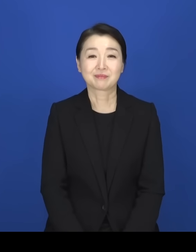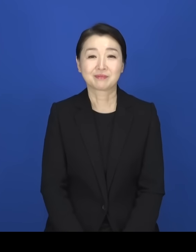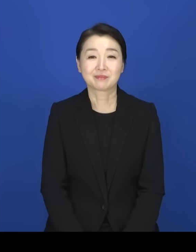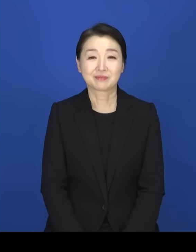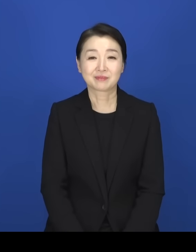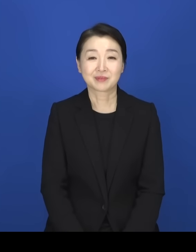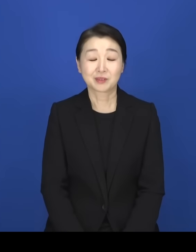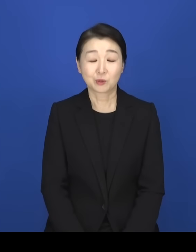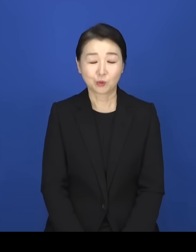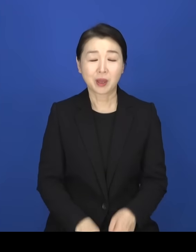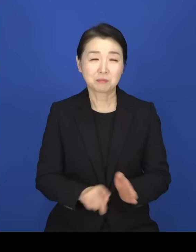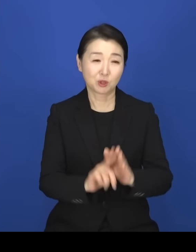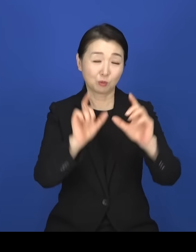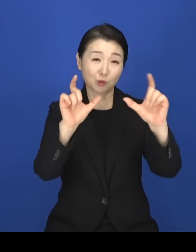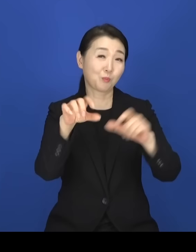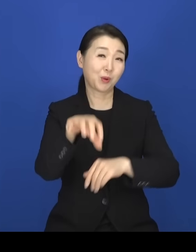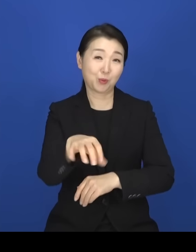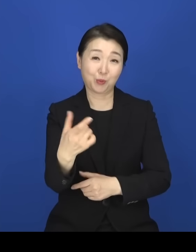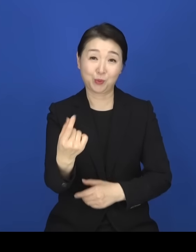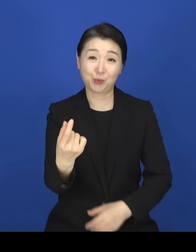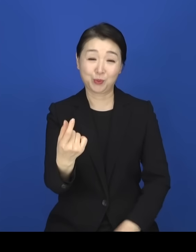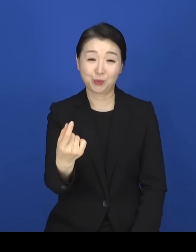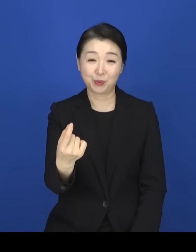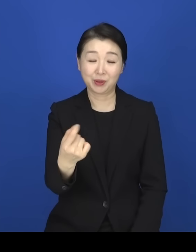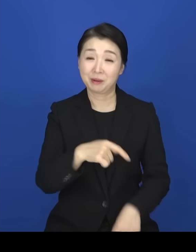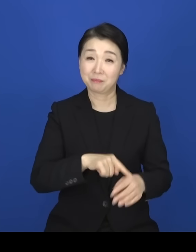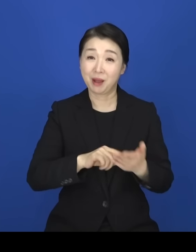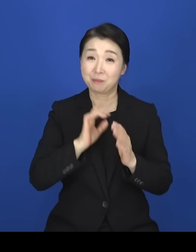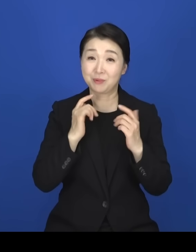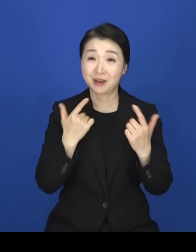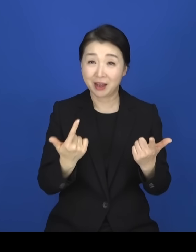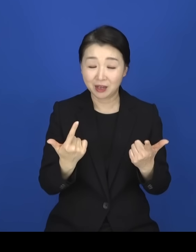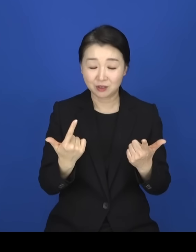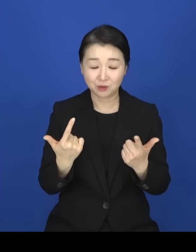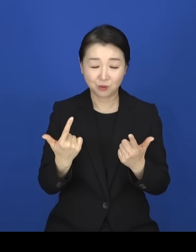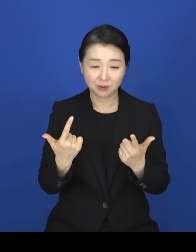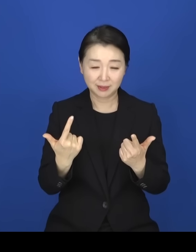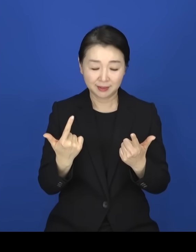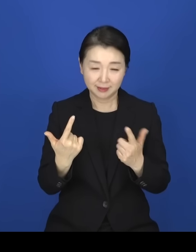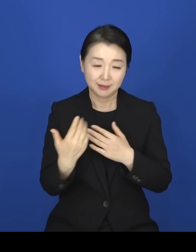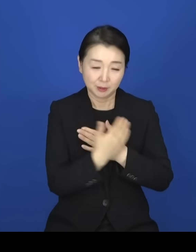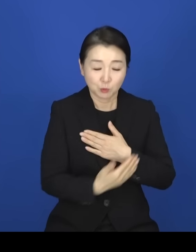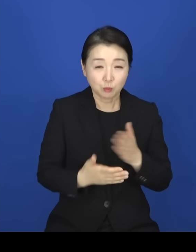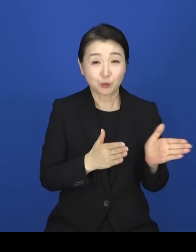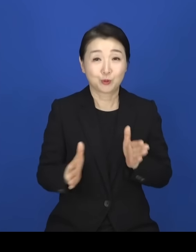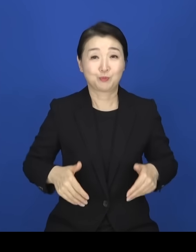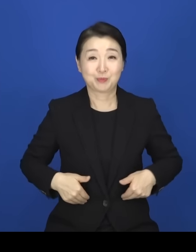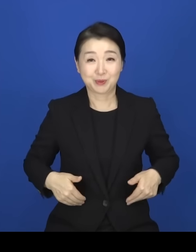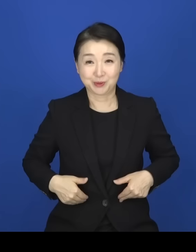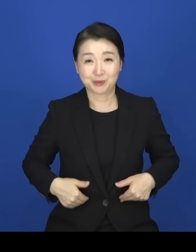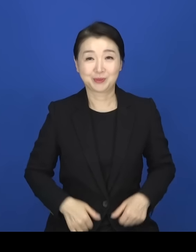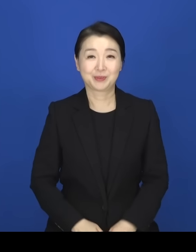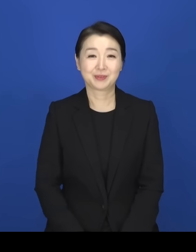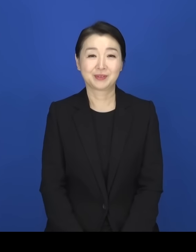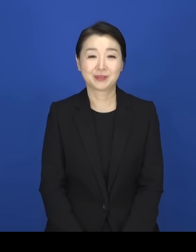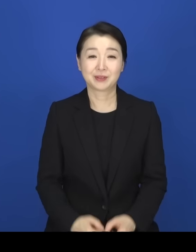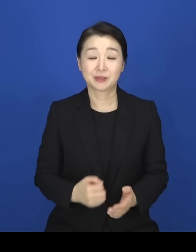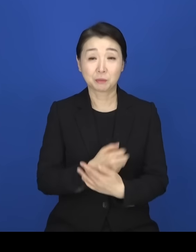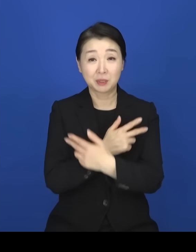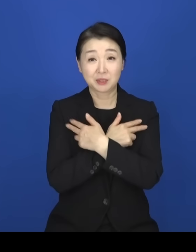되게 선포하는 자리고 네, 네. 좀 마음뿐만 아니라 좀 몸도 좀 준비하겠다는 생각에 이렇게